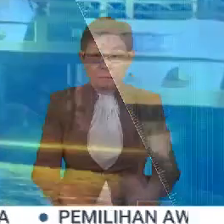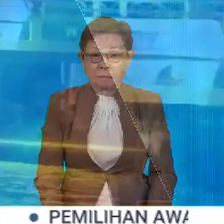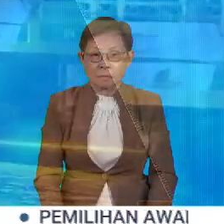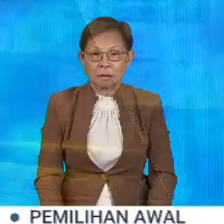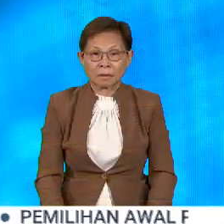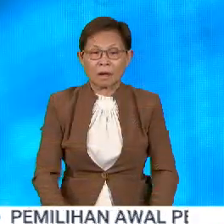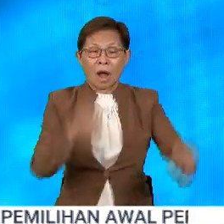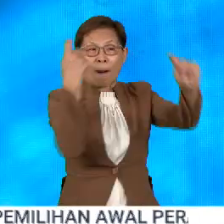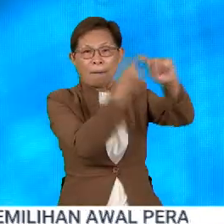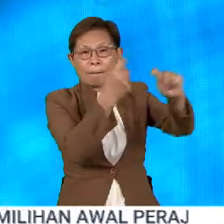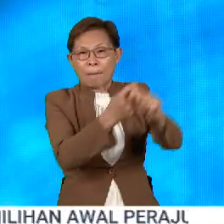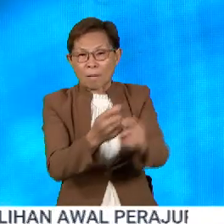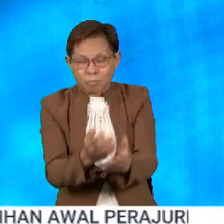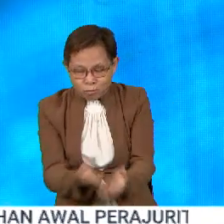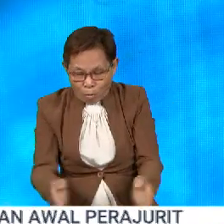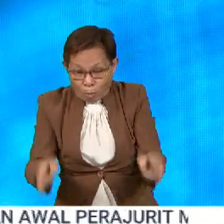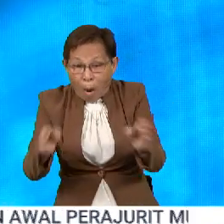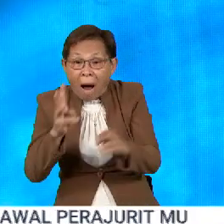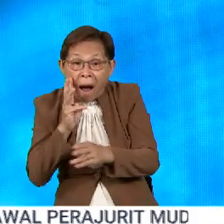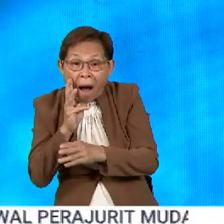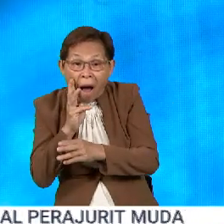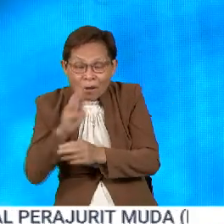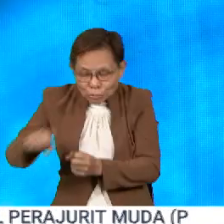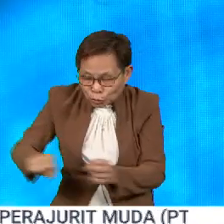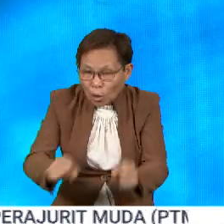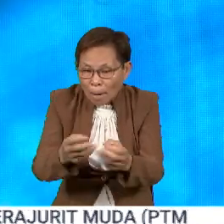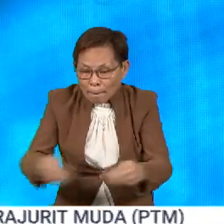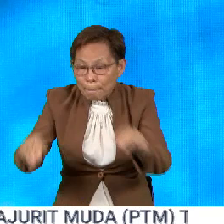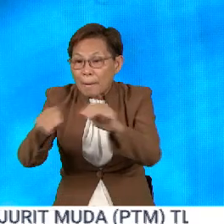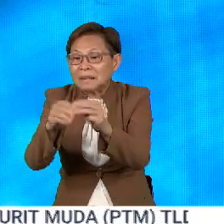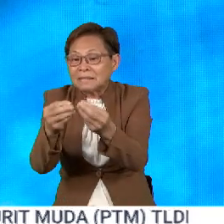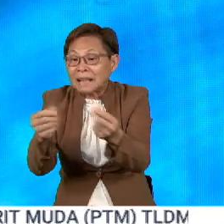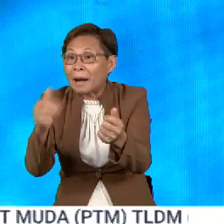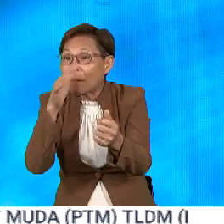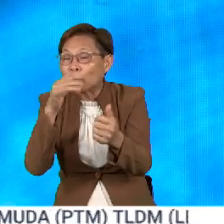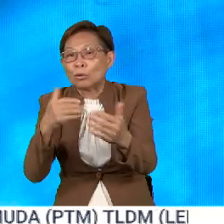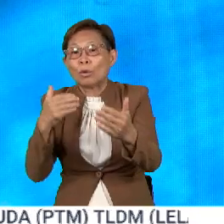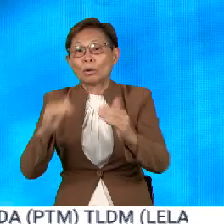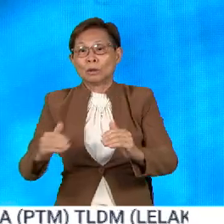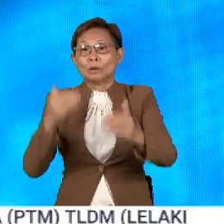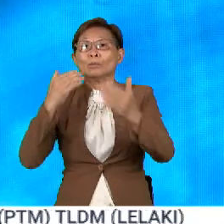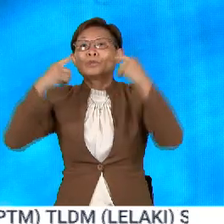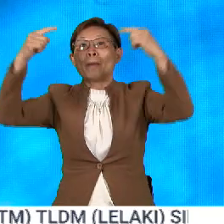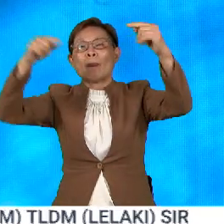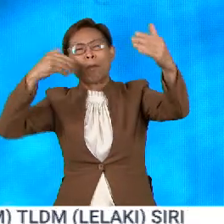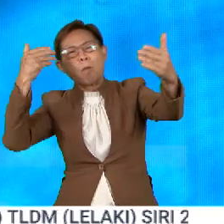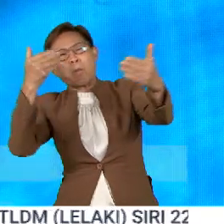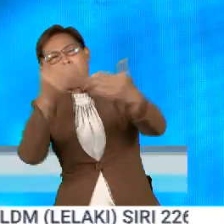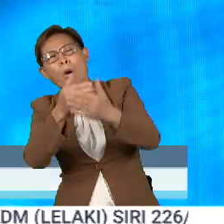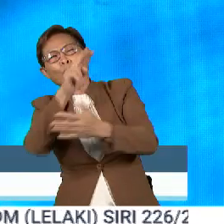pembinaan tabungan air pinggiran sungai Tabs jernih di masjid tanah Melaka kini mencapai tahap 28 kratus